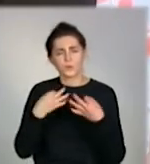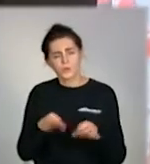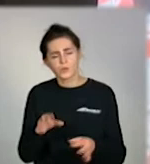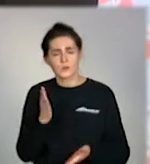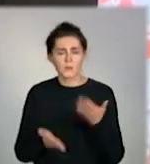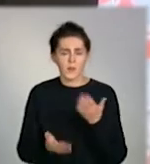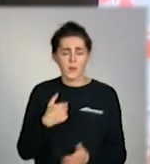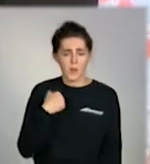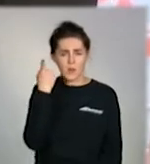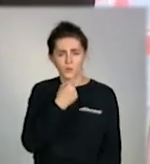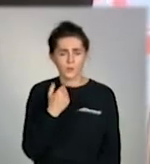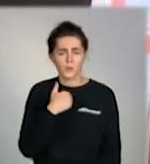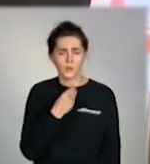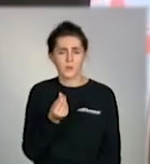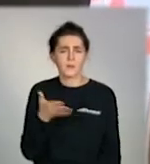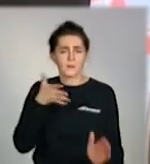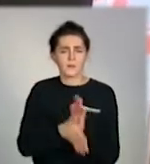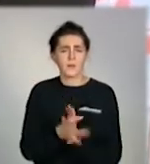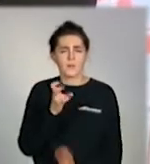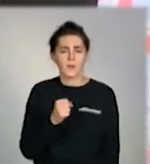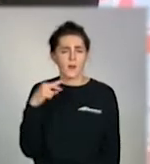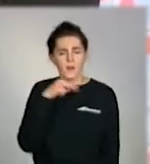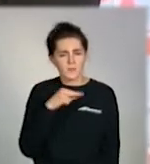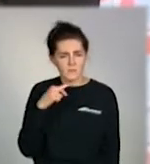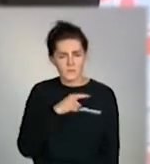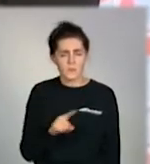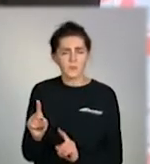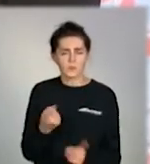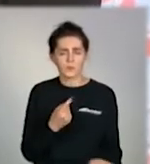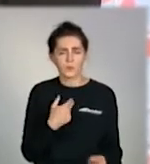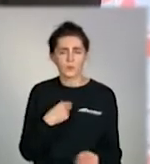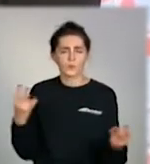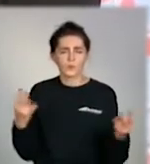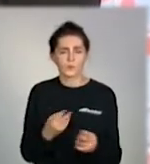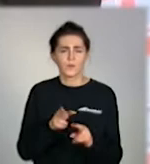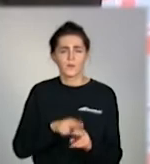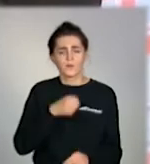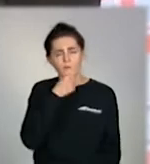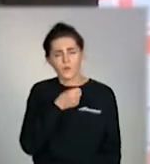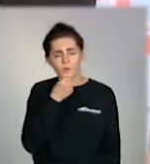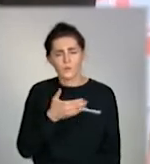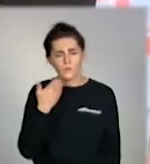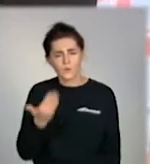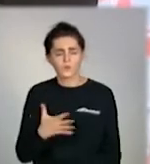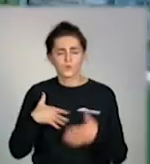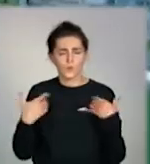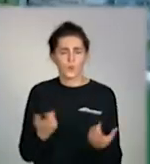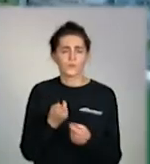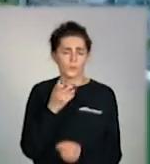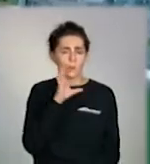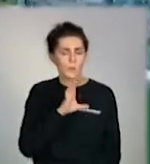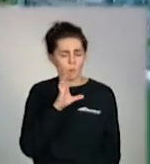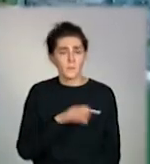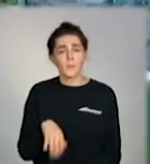Я лично хочу эти деньги потратить на лекарства, потому что ну, уже возраст, уже здоровье не то.